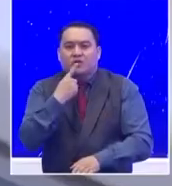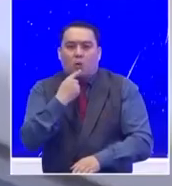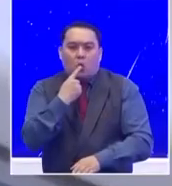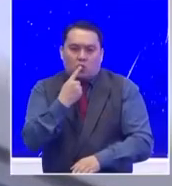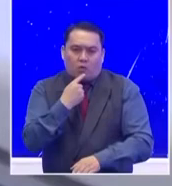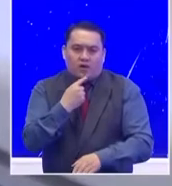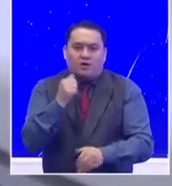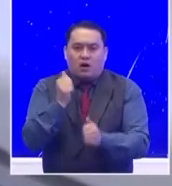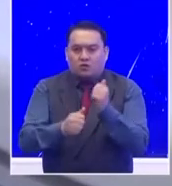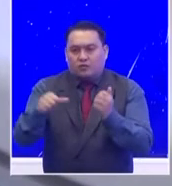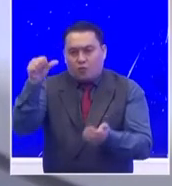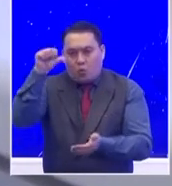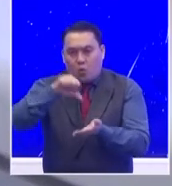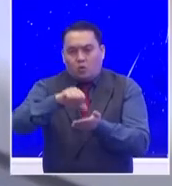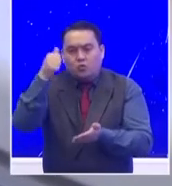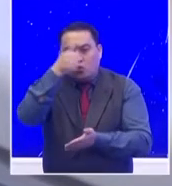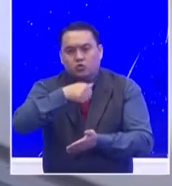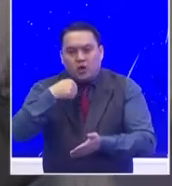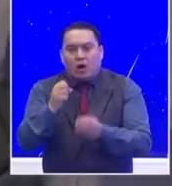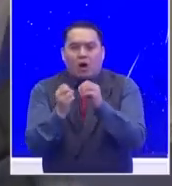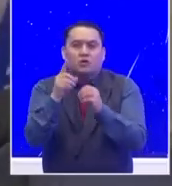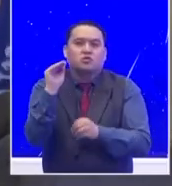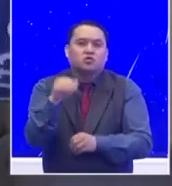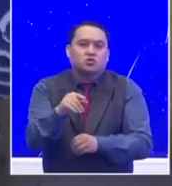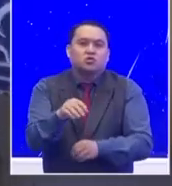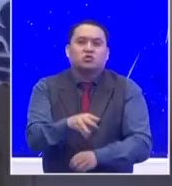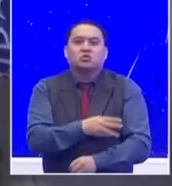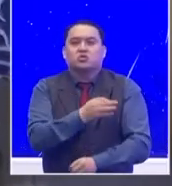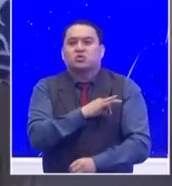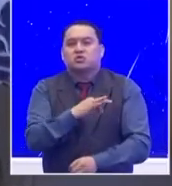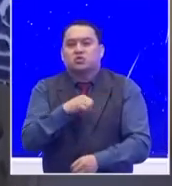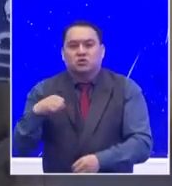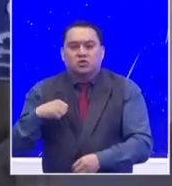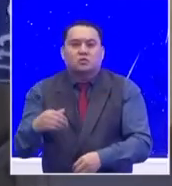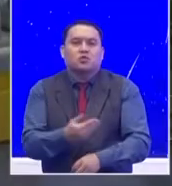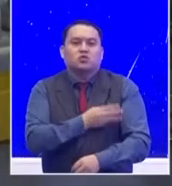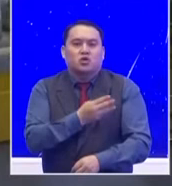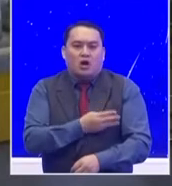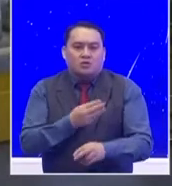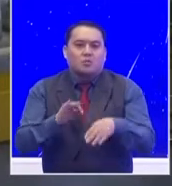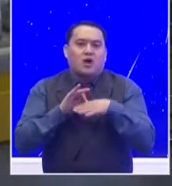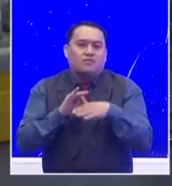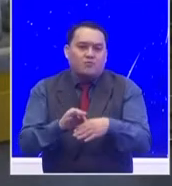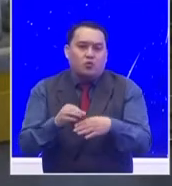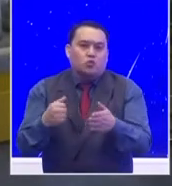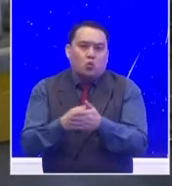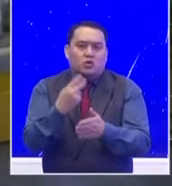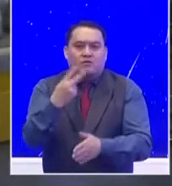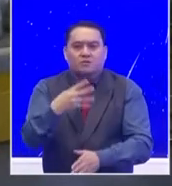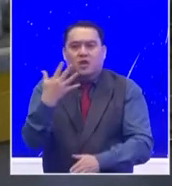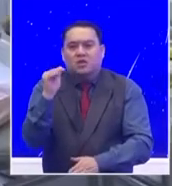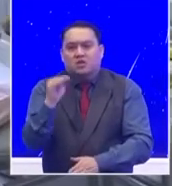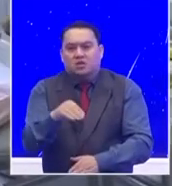донорстве ежегодно принимает участие около 11 тысяч добровольцев. В лечебных учреждениях области проводится до 25